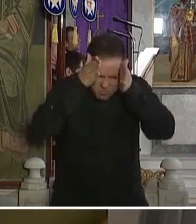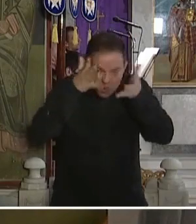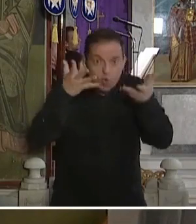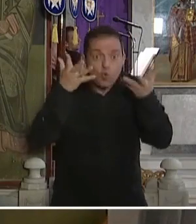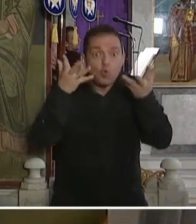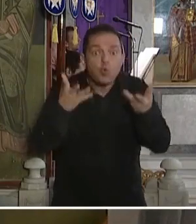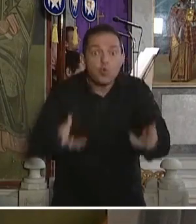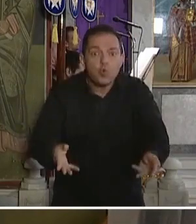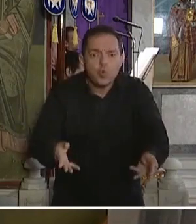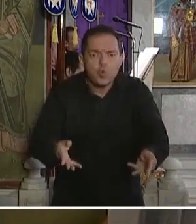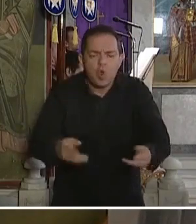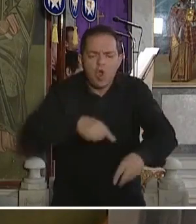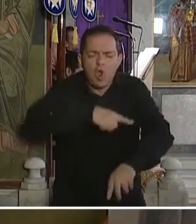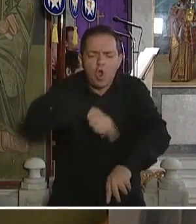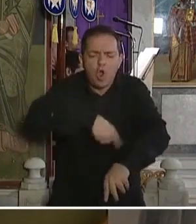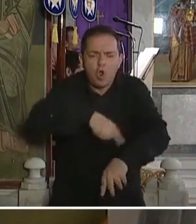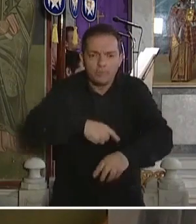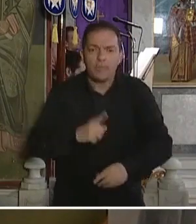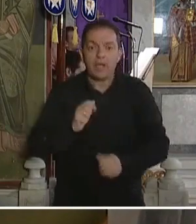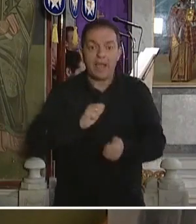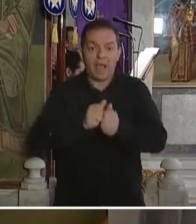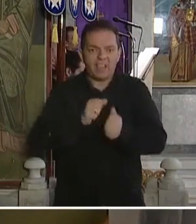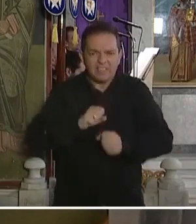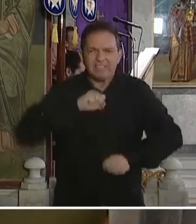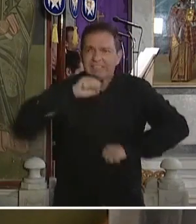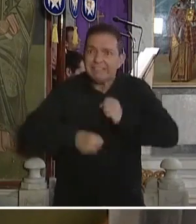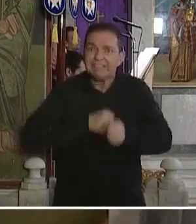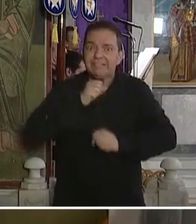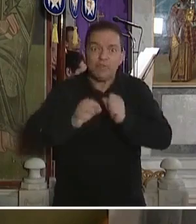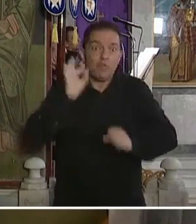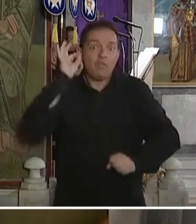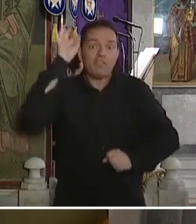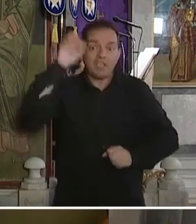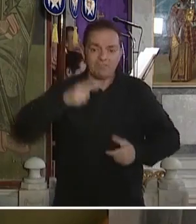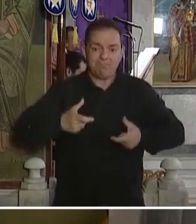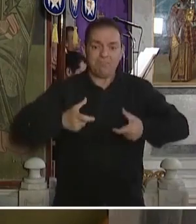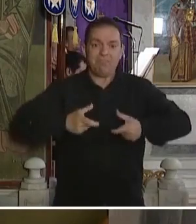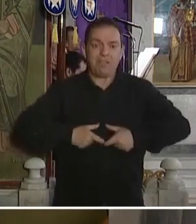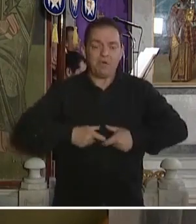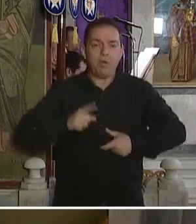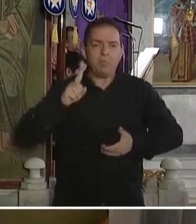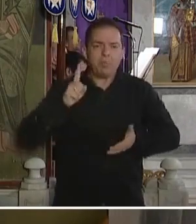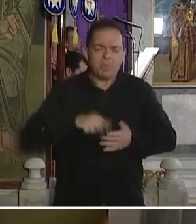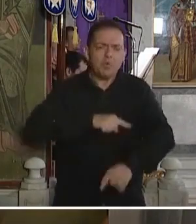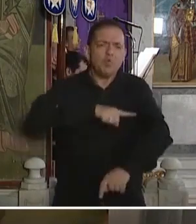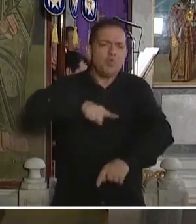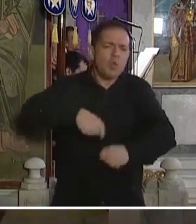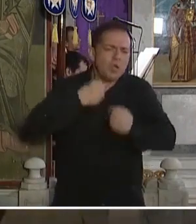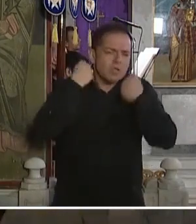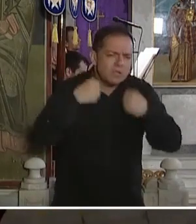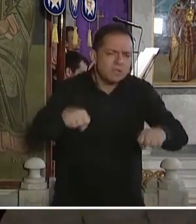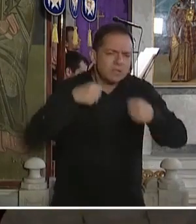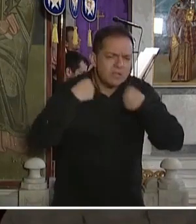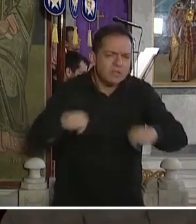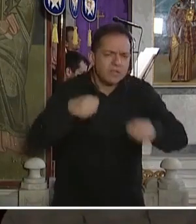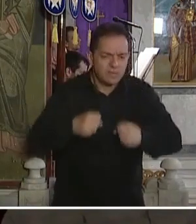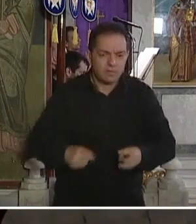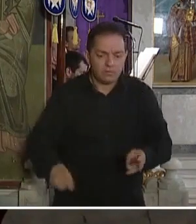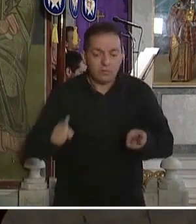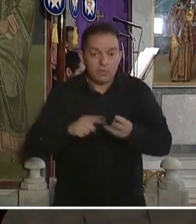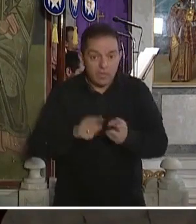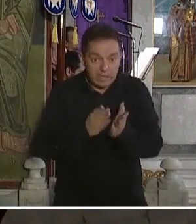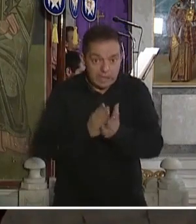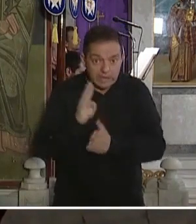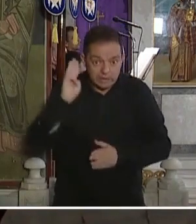Ένας αθλητής δεν μπορεί να γίνει πρωταθλητής αν δεν φτάσει στα όρια του. Και ένας χριστιανός